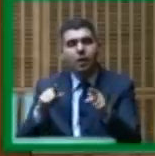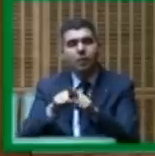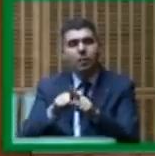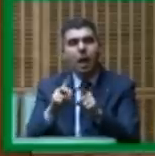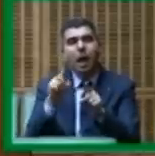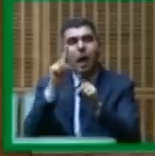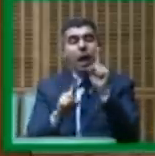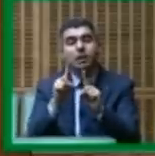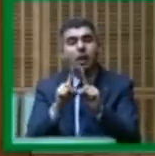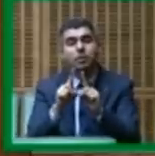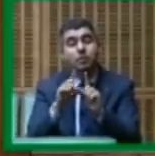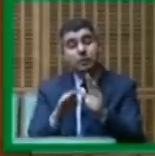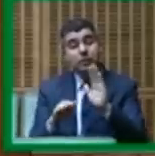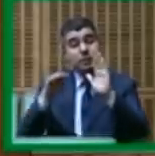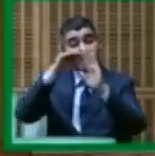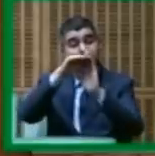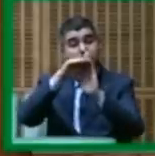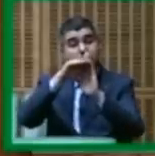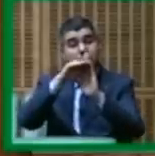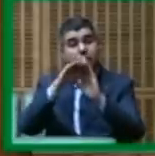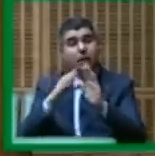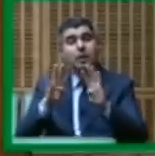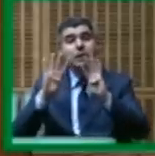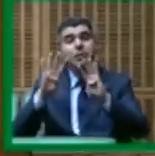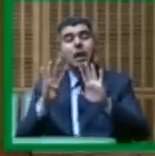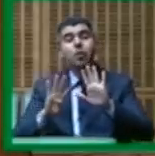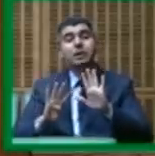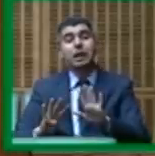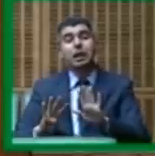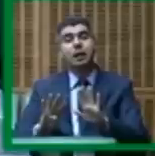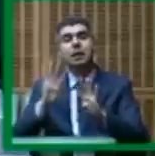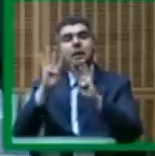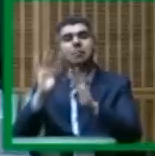درجة، انتقل من 91 ل 80 في محاربة الرشوة.